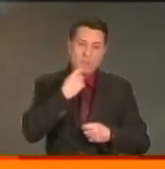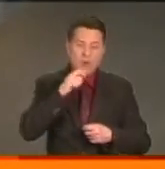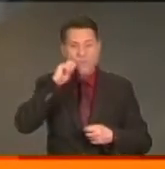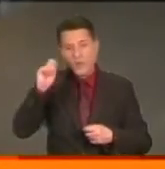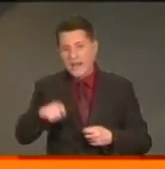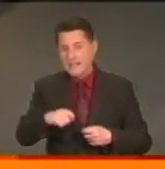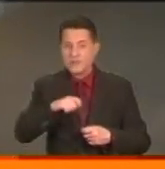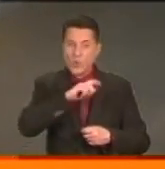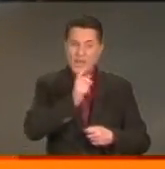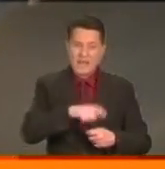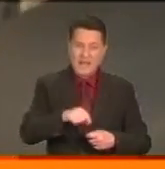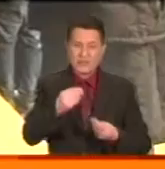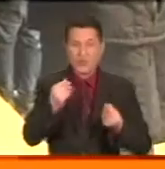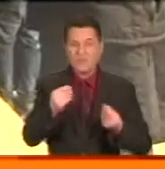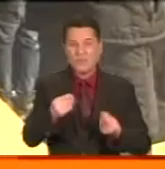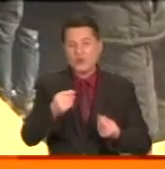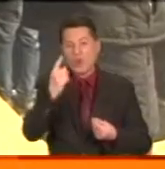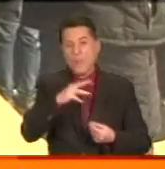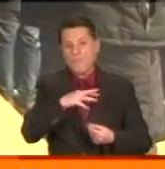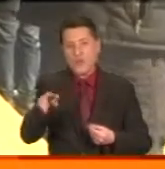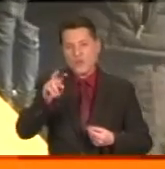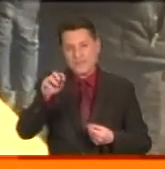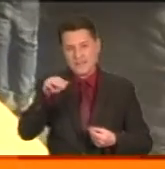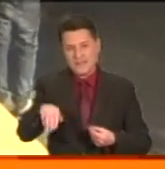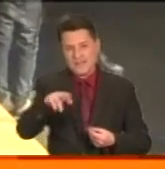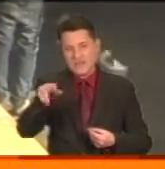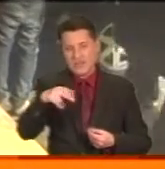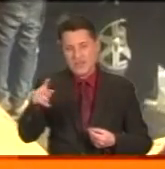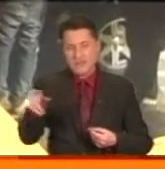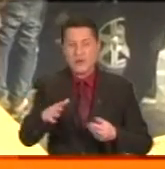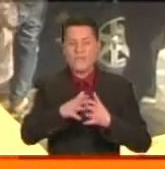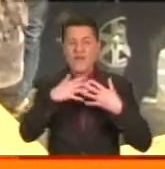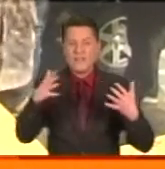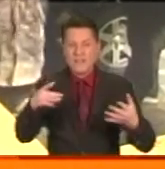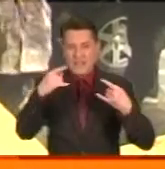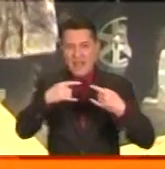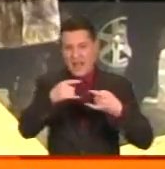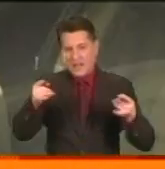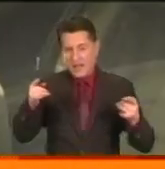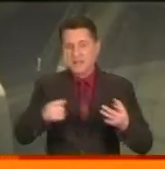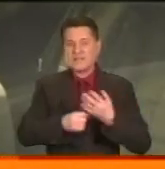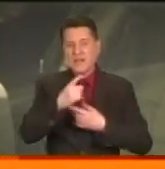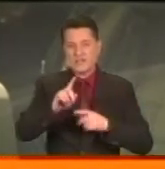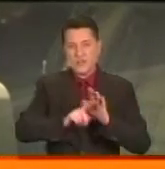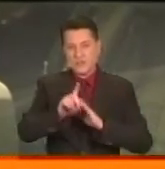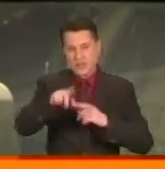італійською. Бюджет стрічки складає 1 200 000 євро. На великих екранах картина з'явиться на початку наступного року.